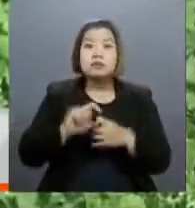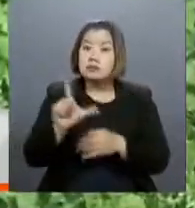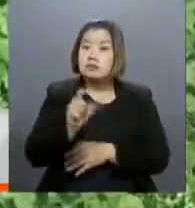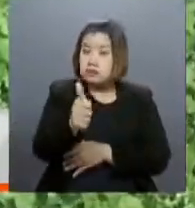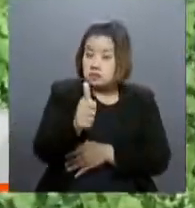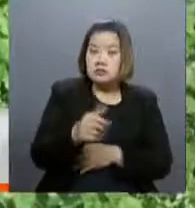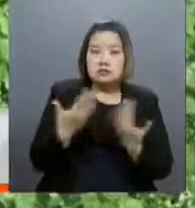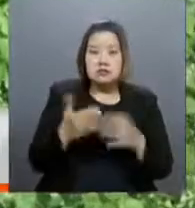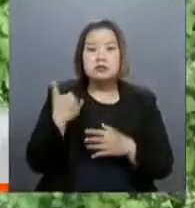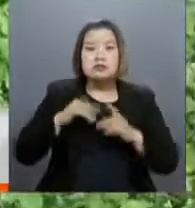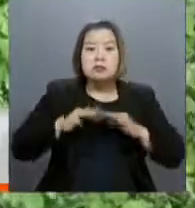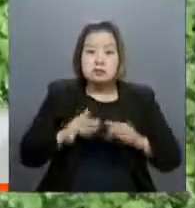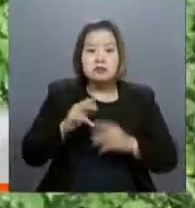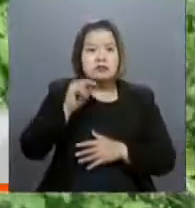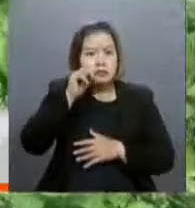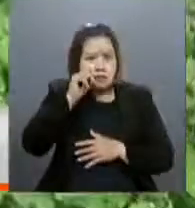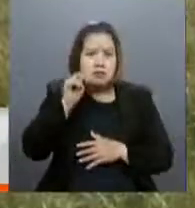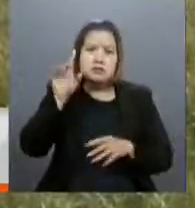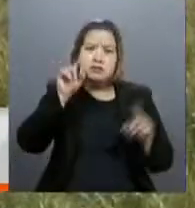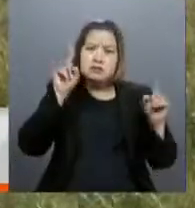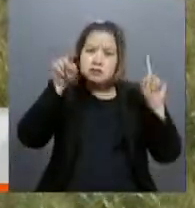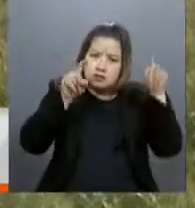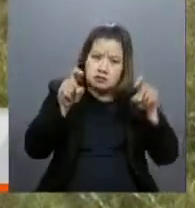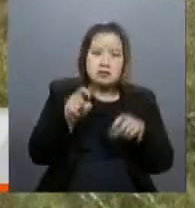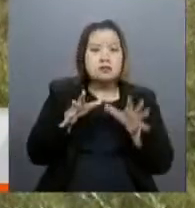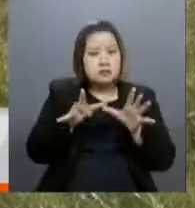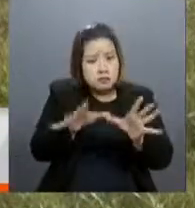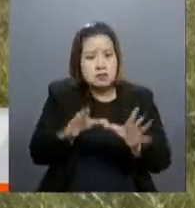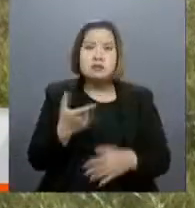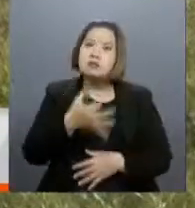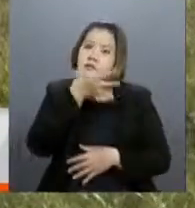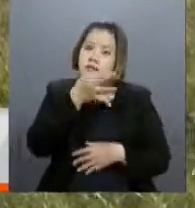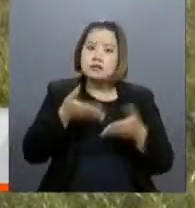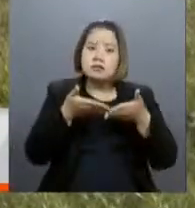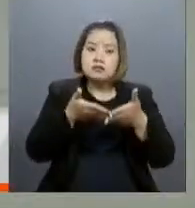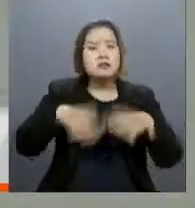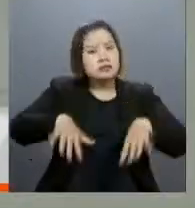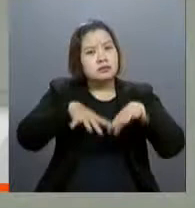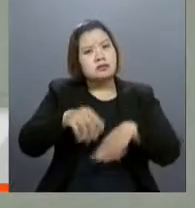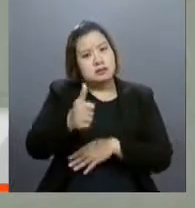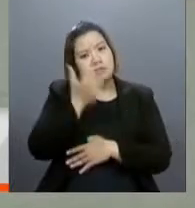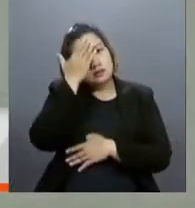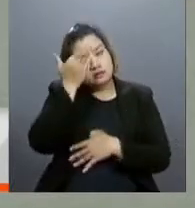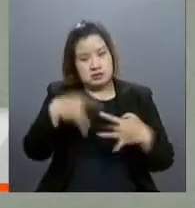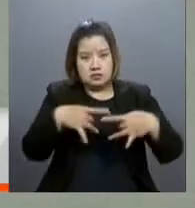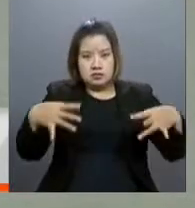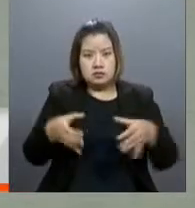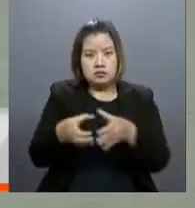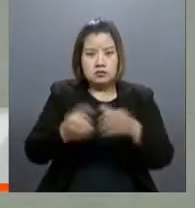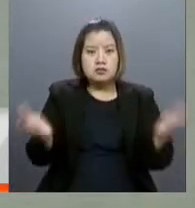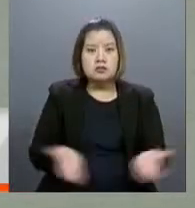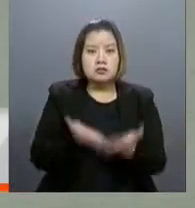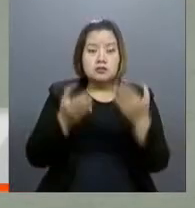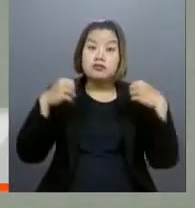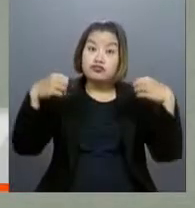อุดมสมบูรณ์ด้วยสัตว์น้ำชาวประมงยังคงออกทำการประมงตามปกติซึ่งขัดแย้งกับการที่แกนนำฝ่ายสนับสนุนโครงการ